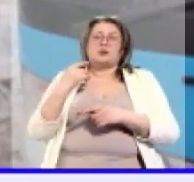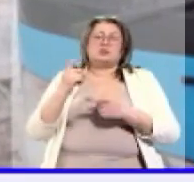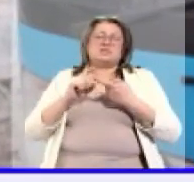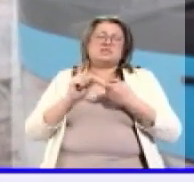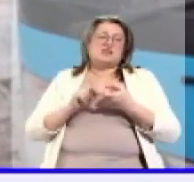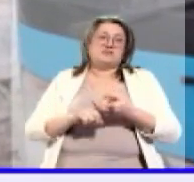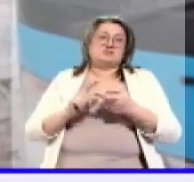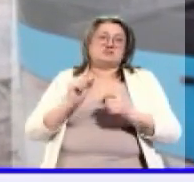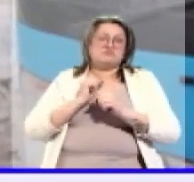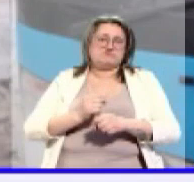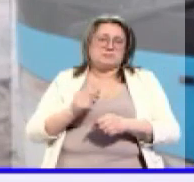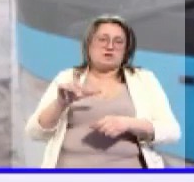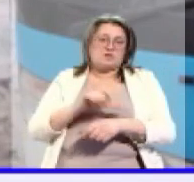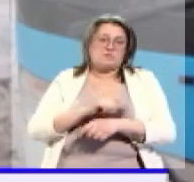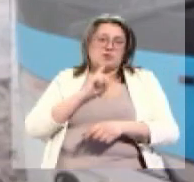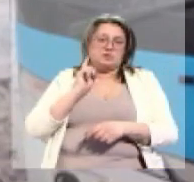мәселе.